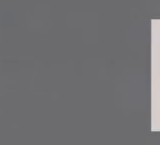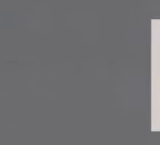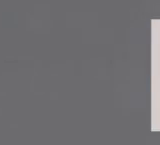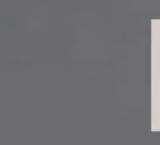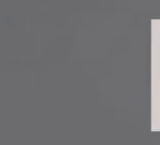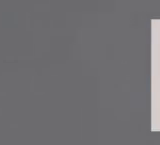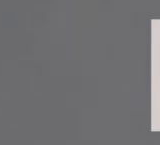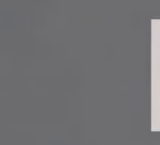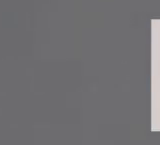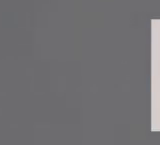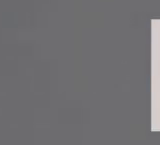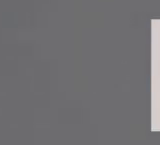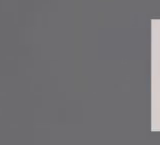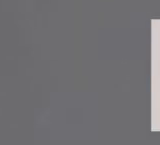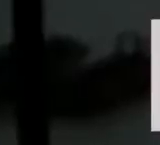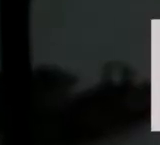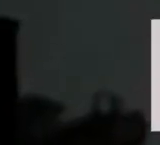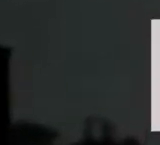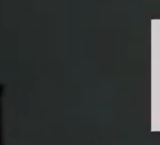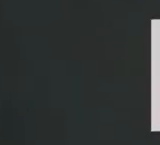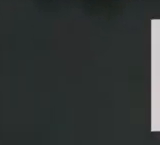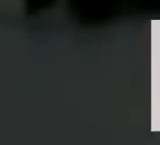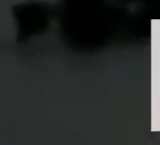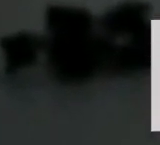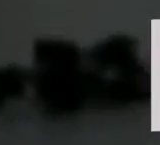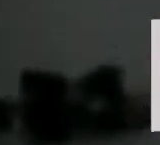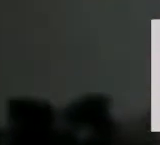to turn the other cheek.